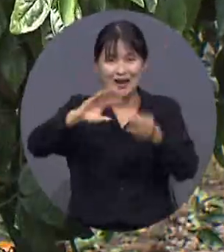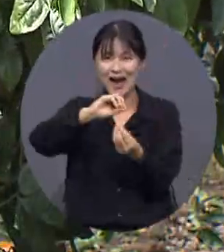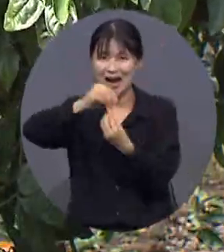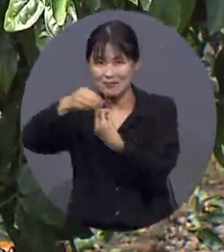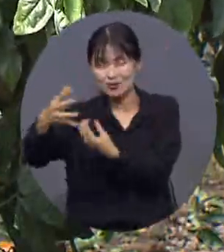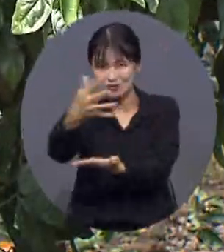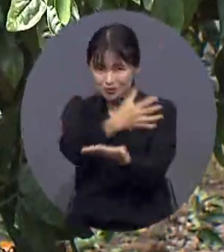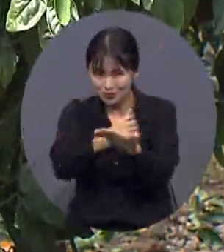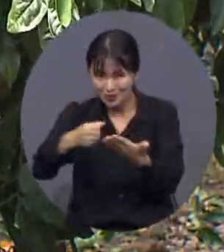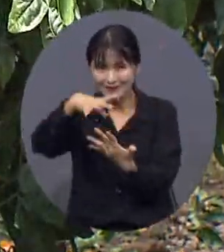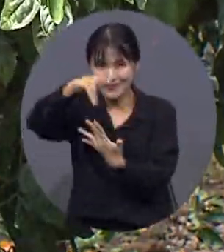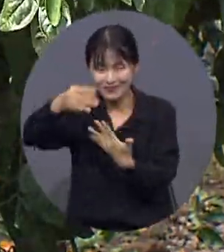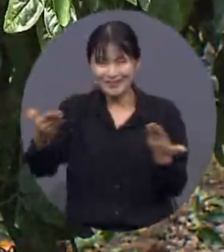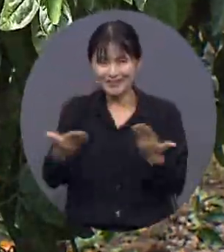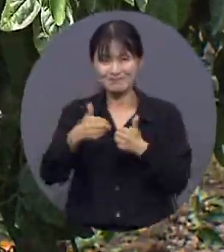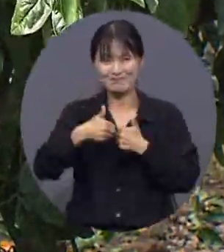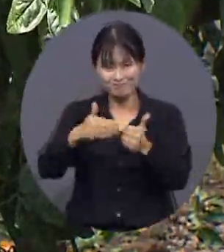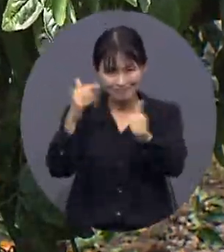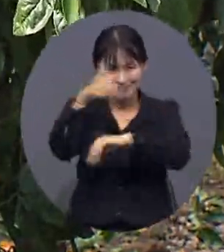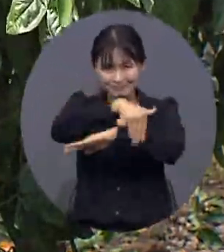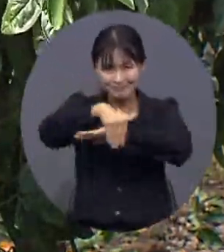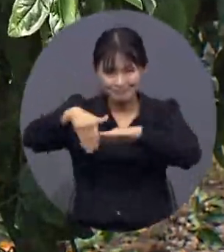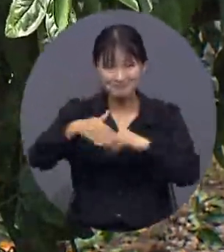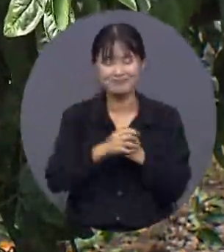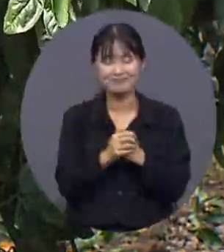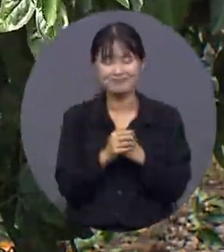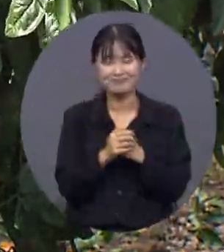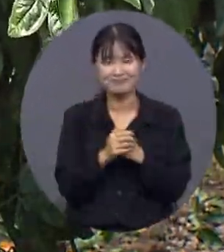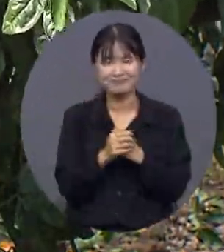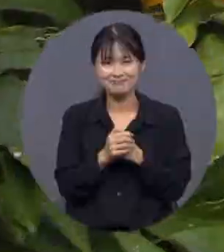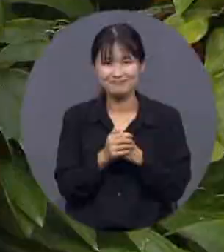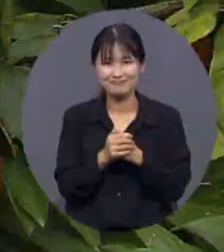감귤 수학과 선별 작업에 투입합니다